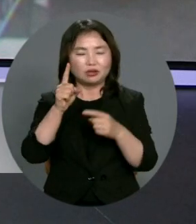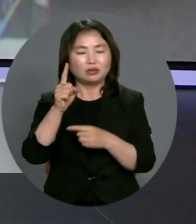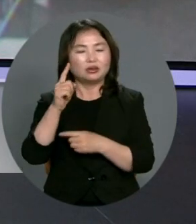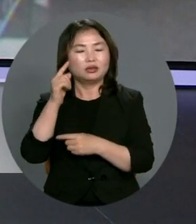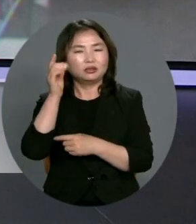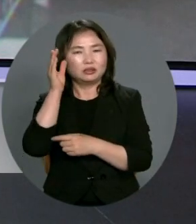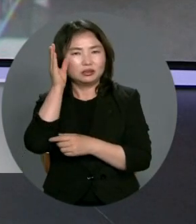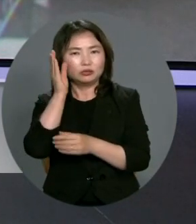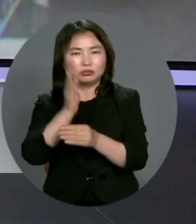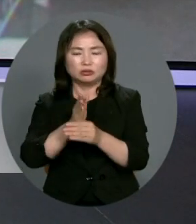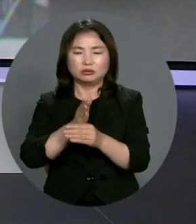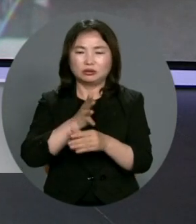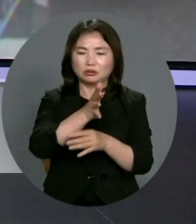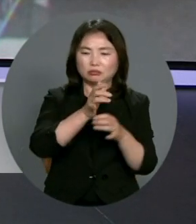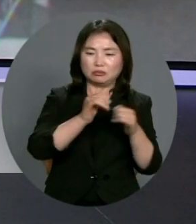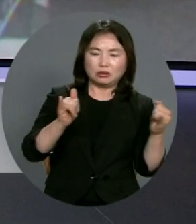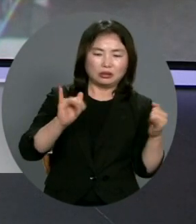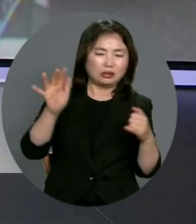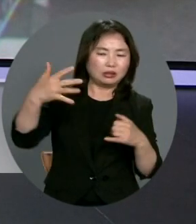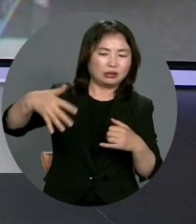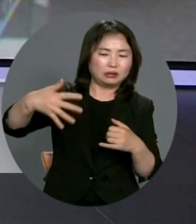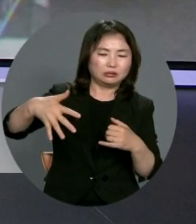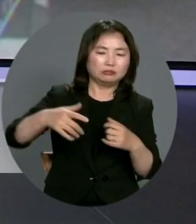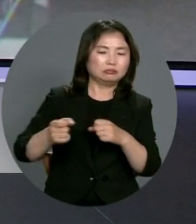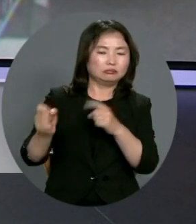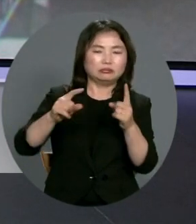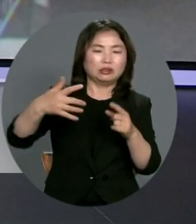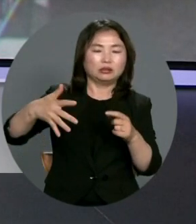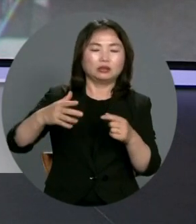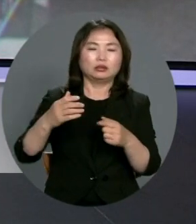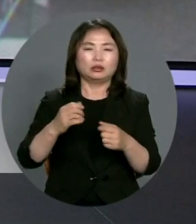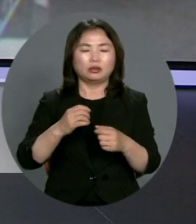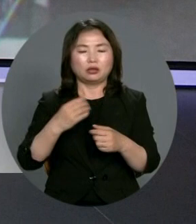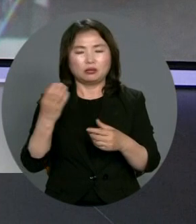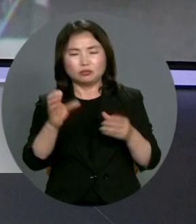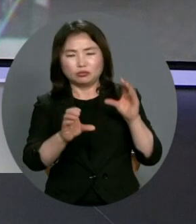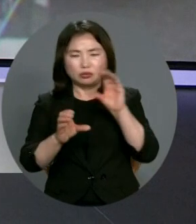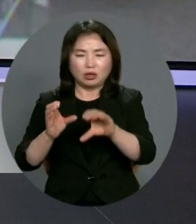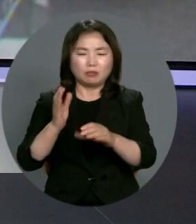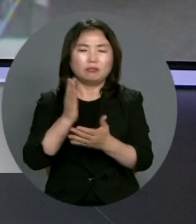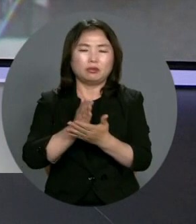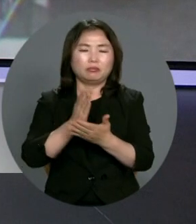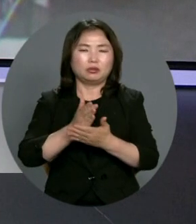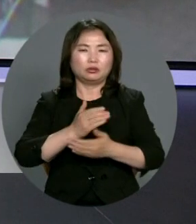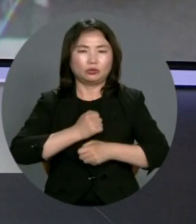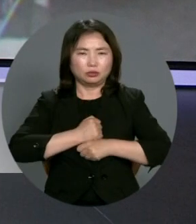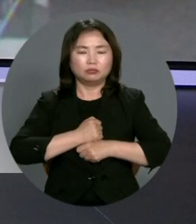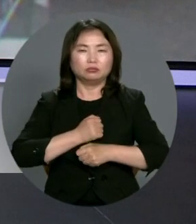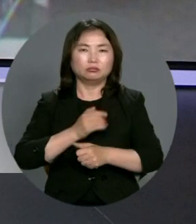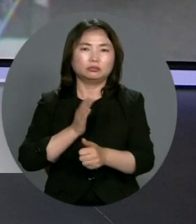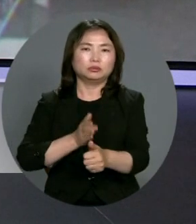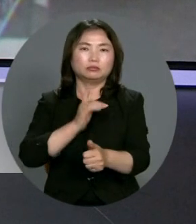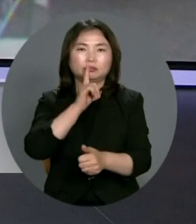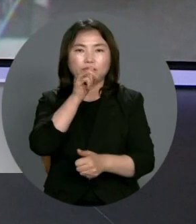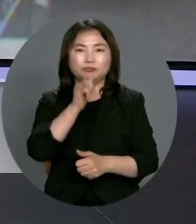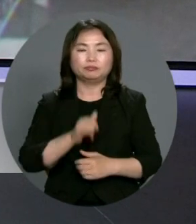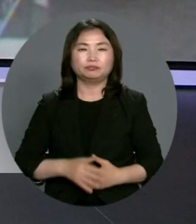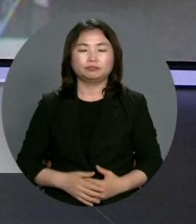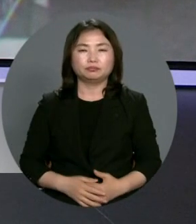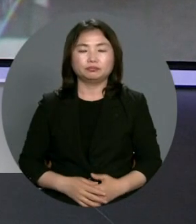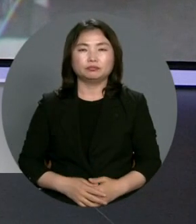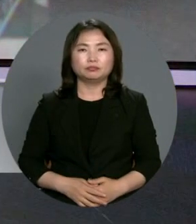하지만 전문가들은 확대 해석을 경계하며 무리한 투자는 위험하다고 조언하고 있습니다 보도에 신병철